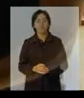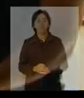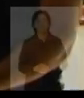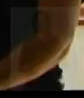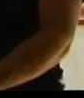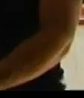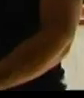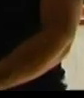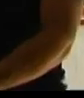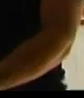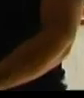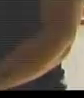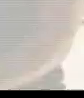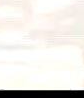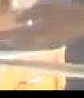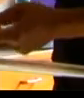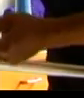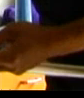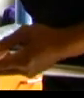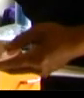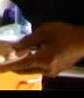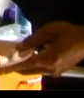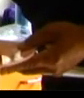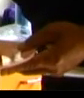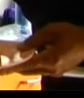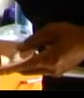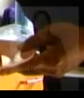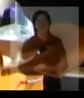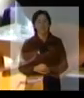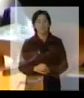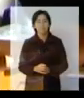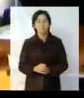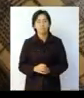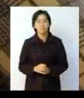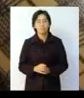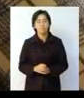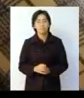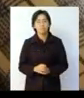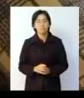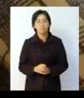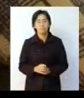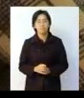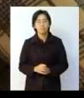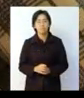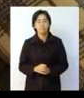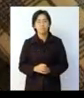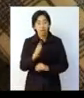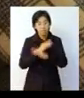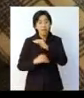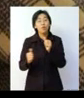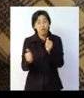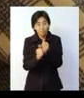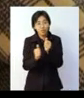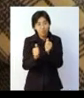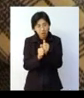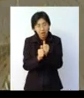คิ